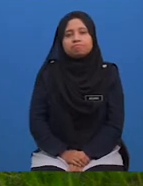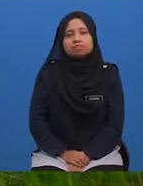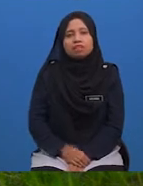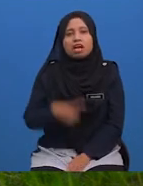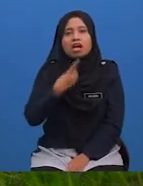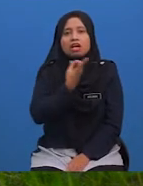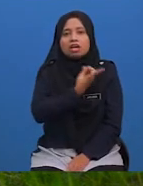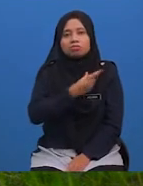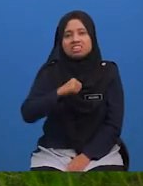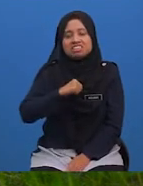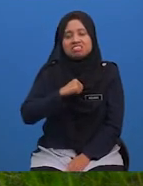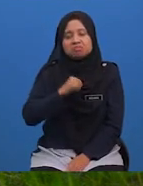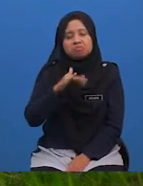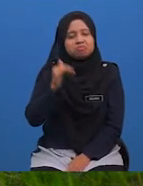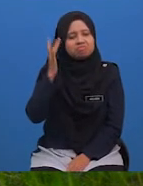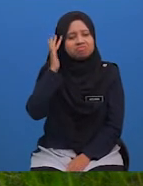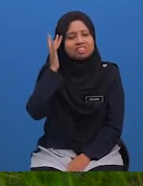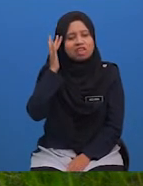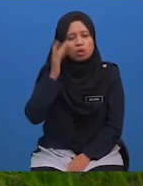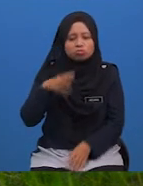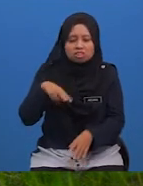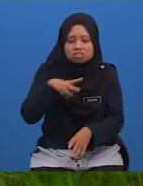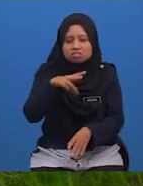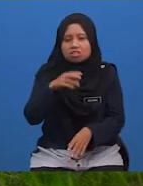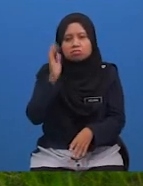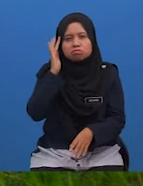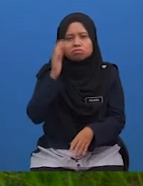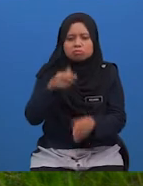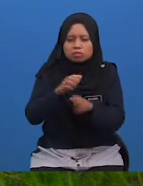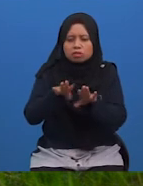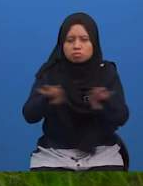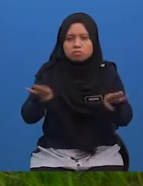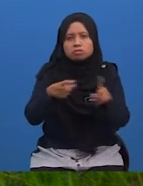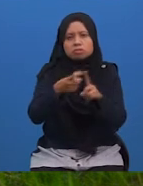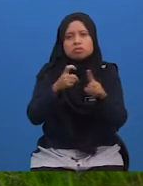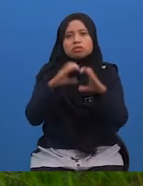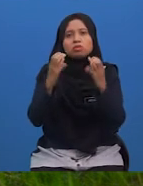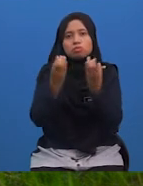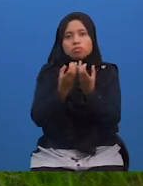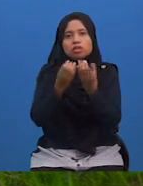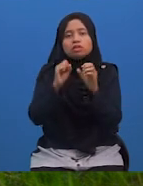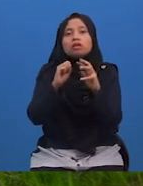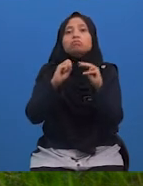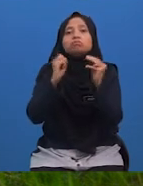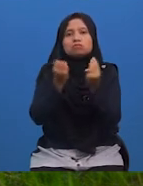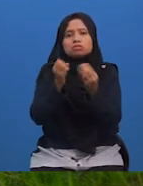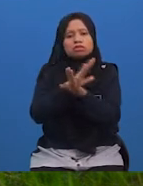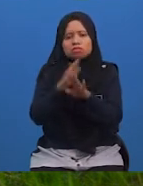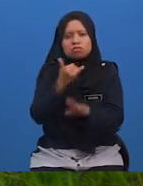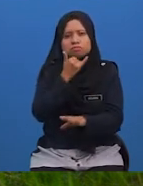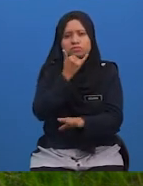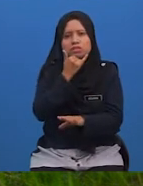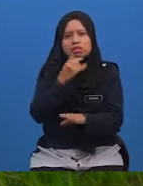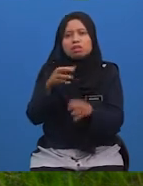Kami sendiri yang leka sehingga terpisah dari kumpulan. Masyarakat kami tidak bersalah.